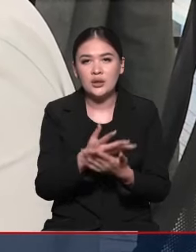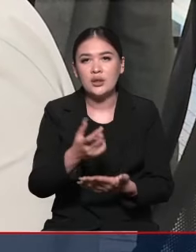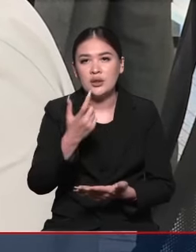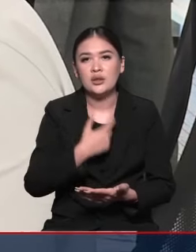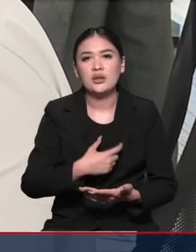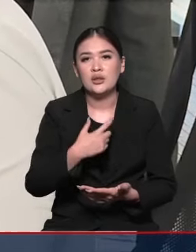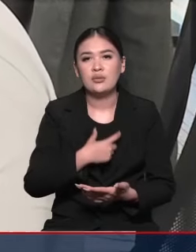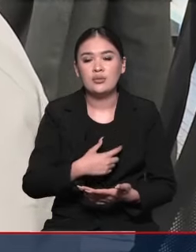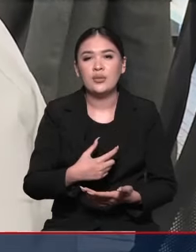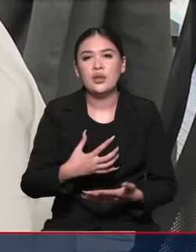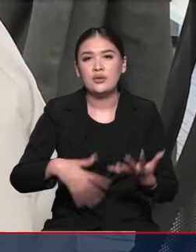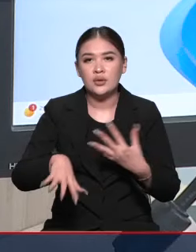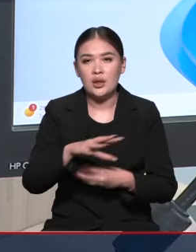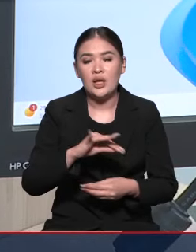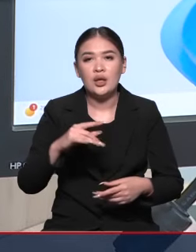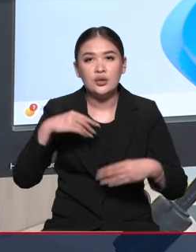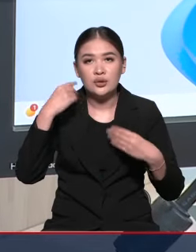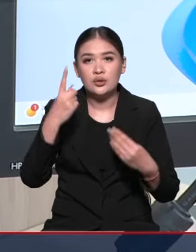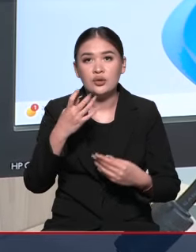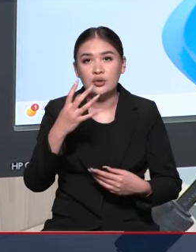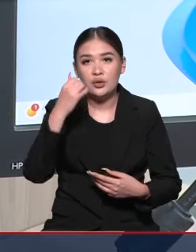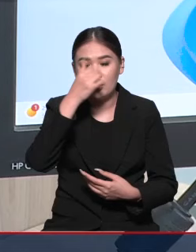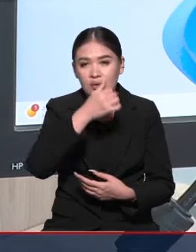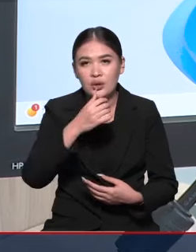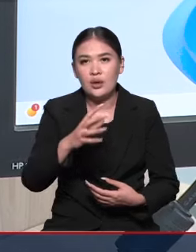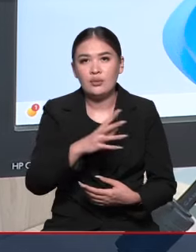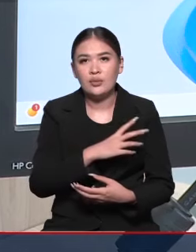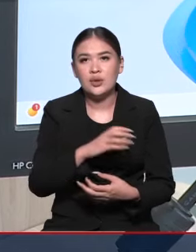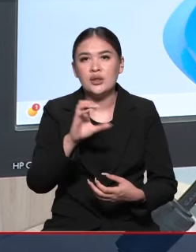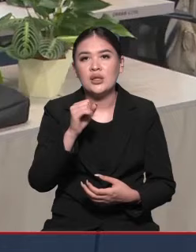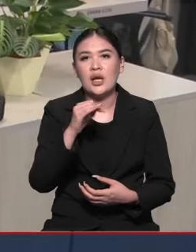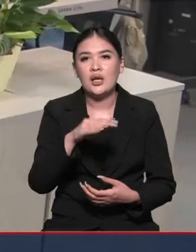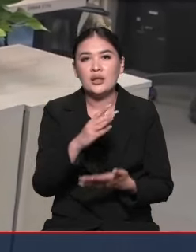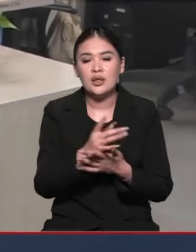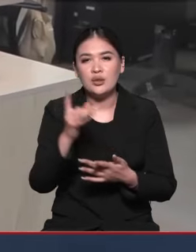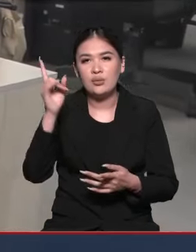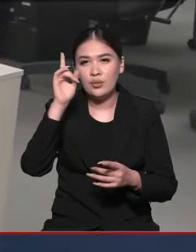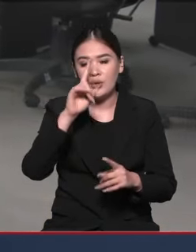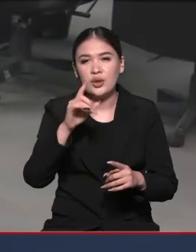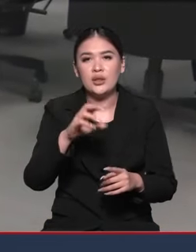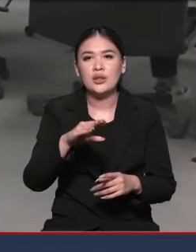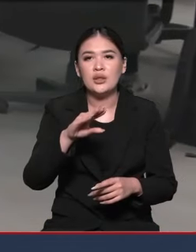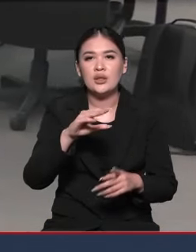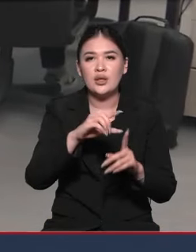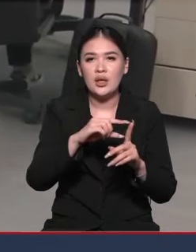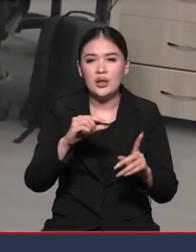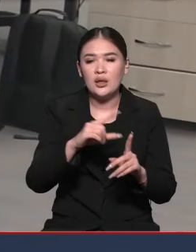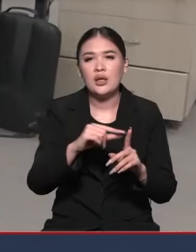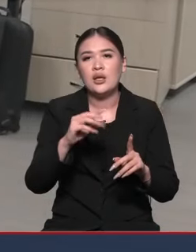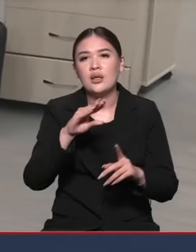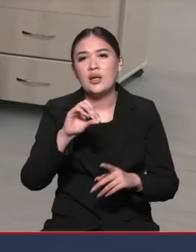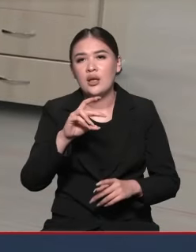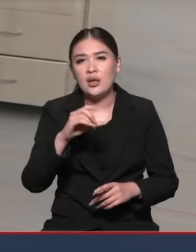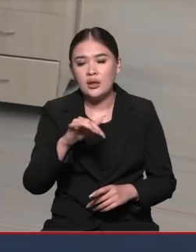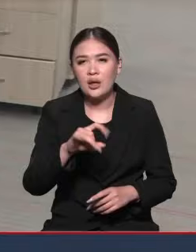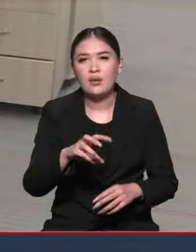Свой 104-й день рождения «Казинформ» встречает бодро. У издания есть сайт, популярный телеграм-канал, а также гордость агентства, внутренние и